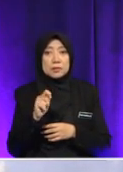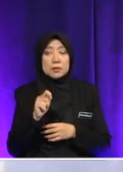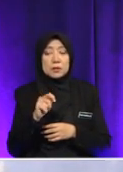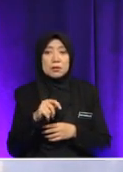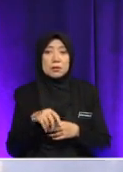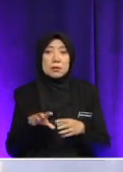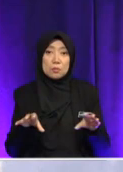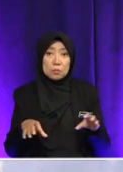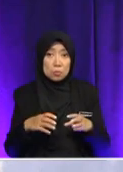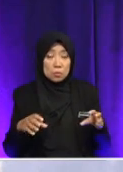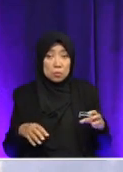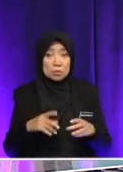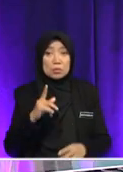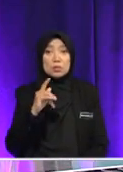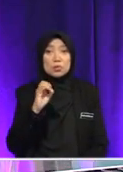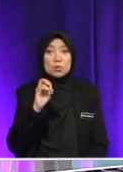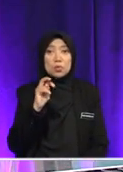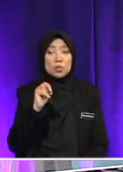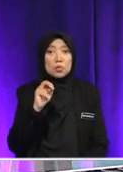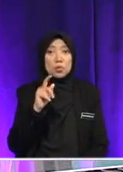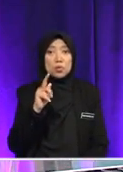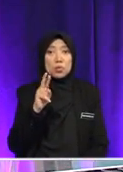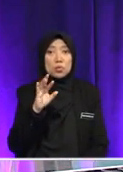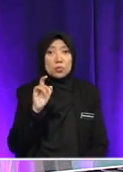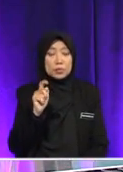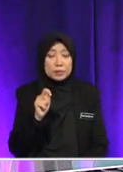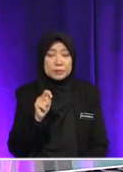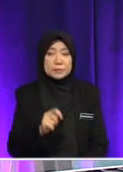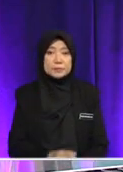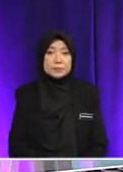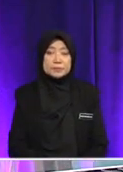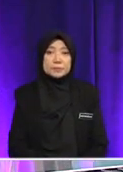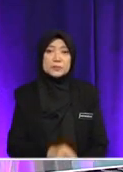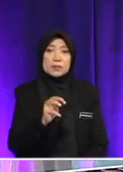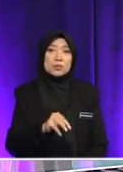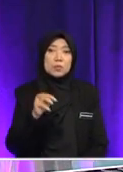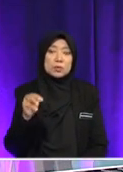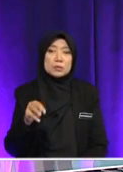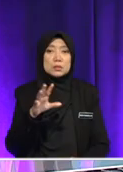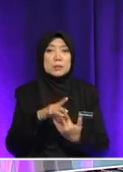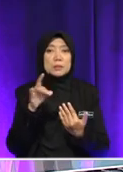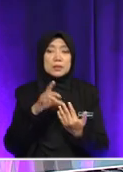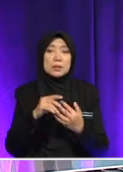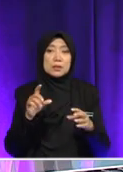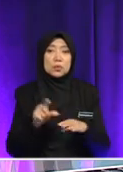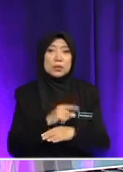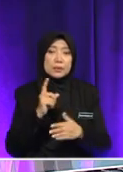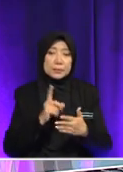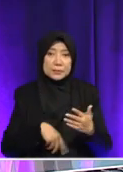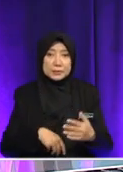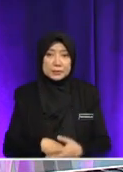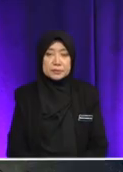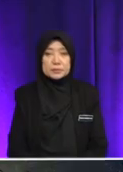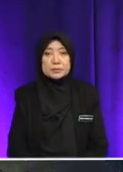ada dua bahan jadi pelajar jadi murid dan juga salah satu nah kita nak gunakan